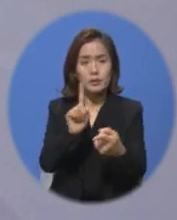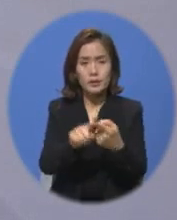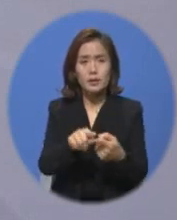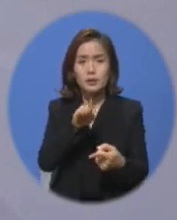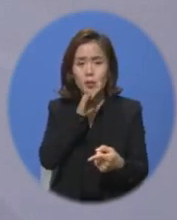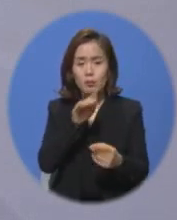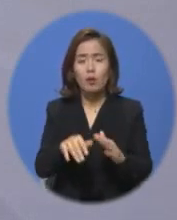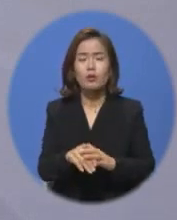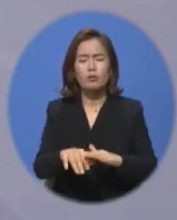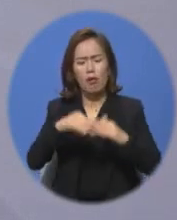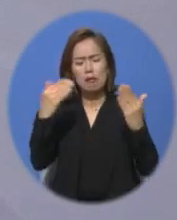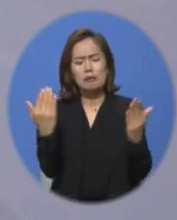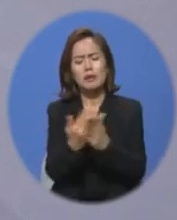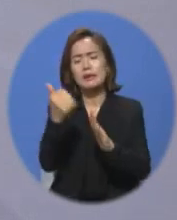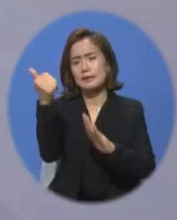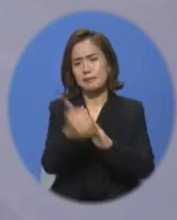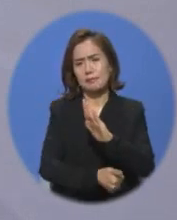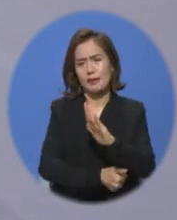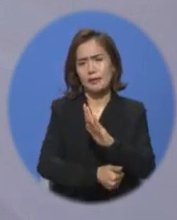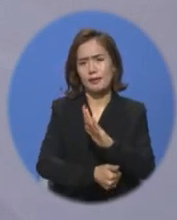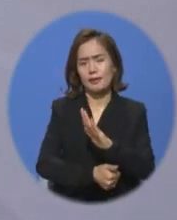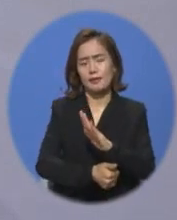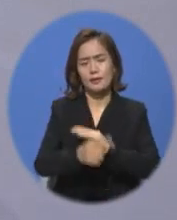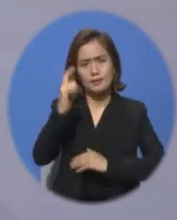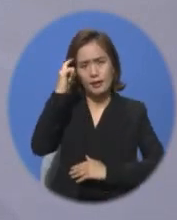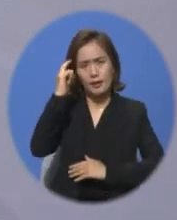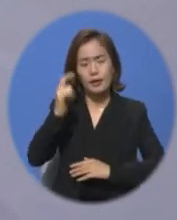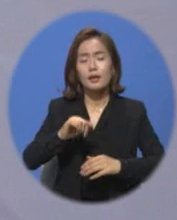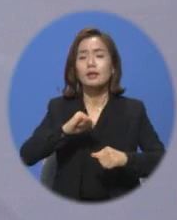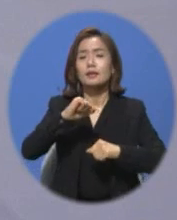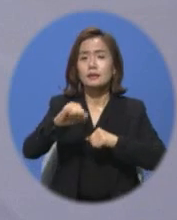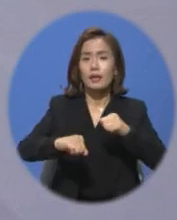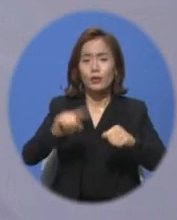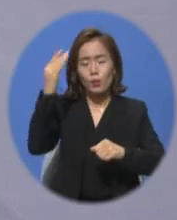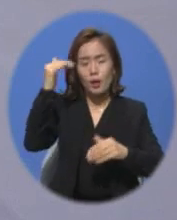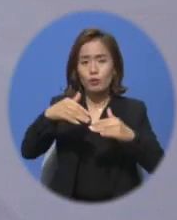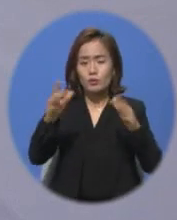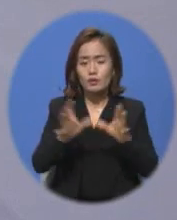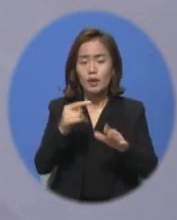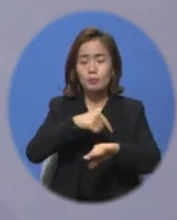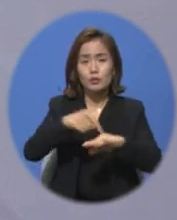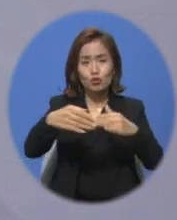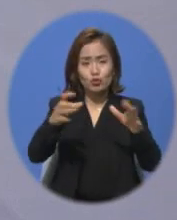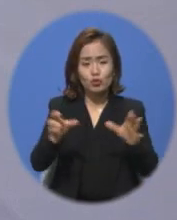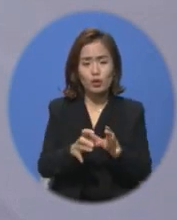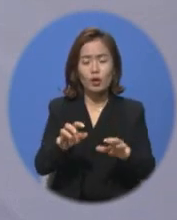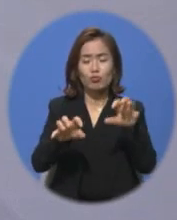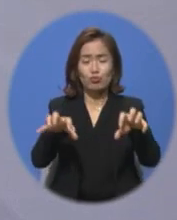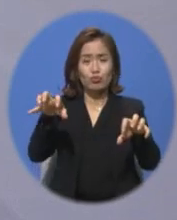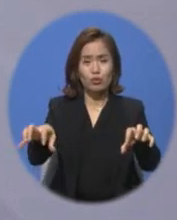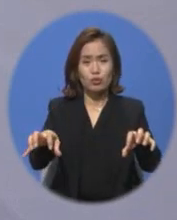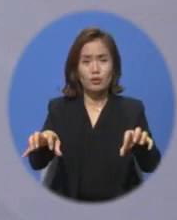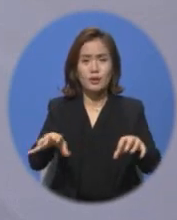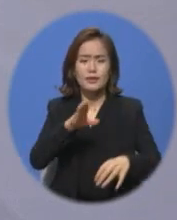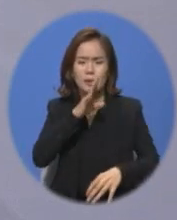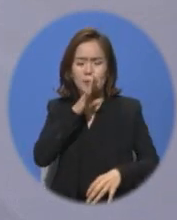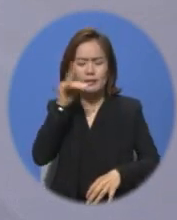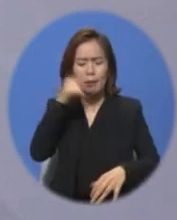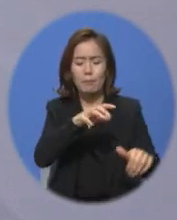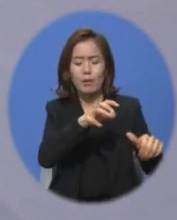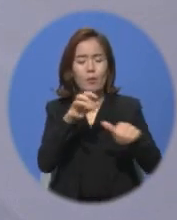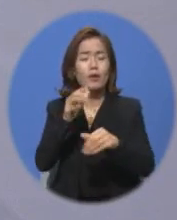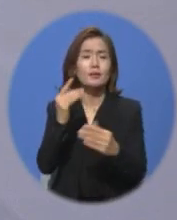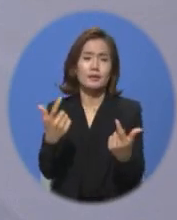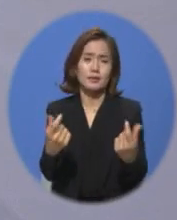완전히실패했으며, 거대정당인자유한국당과더불어 민주당이이제도를악용